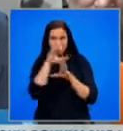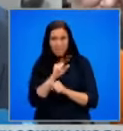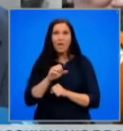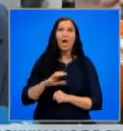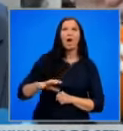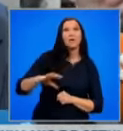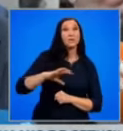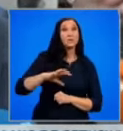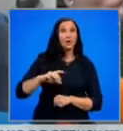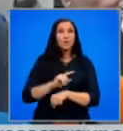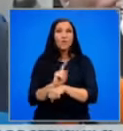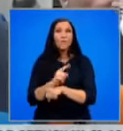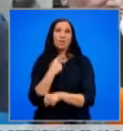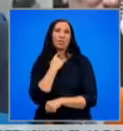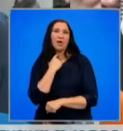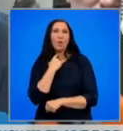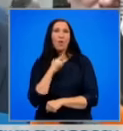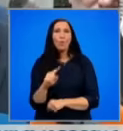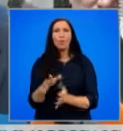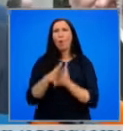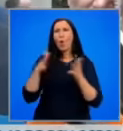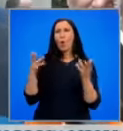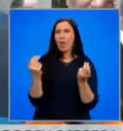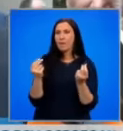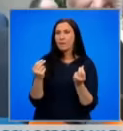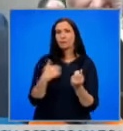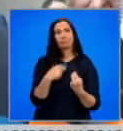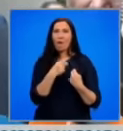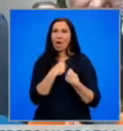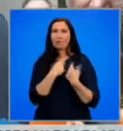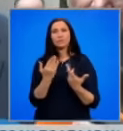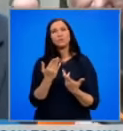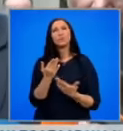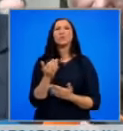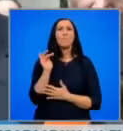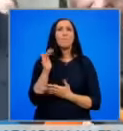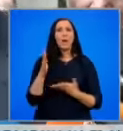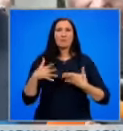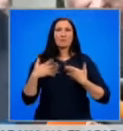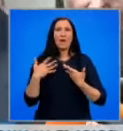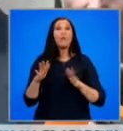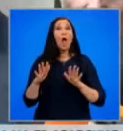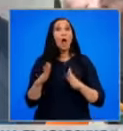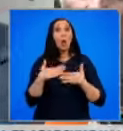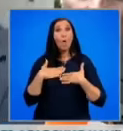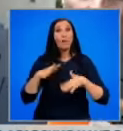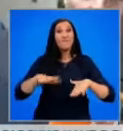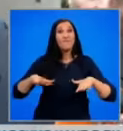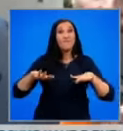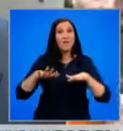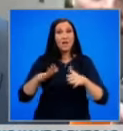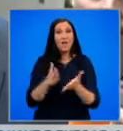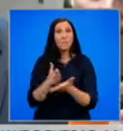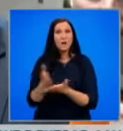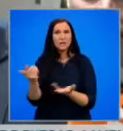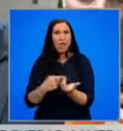в момента губят големи средства и съм сигурен, че биха се радвали, ако имат влияние през